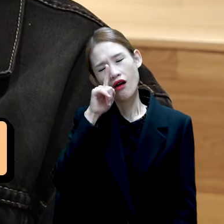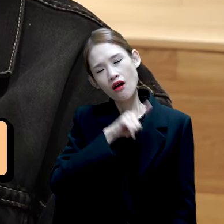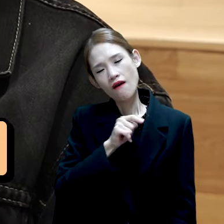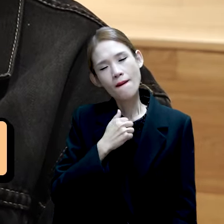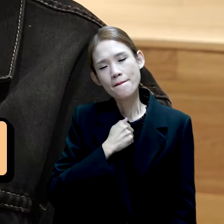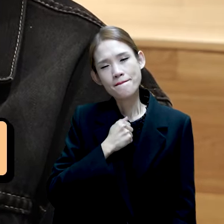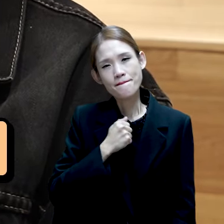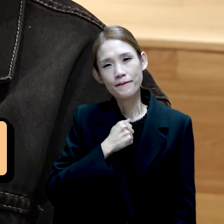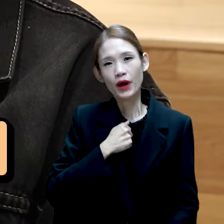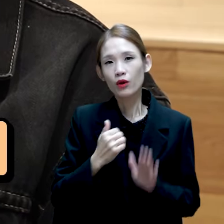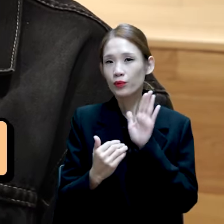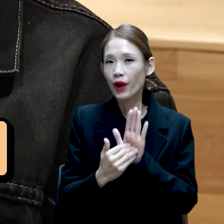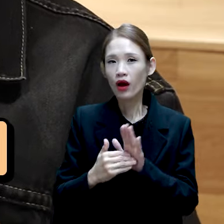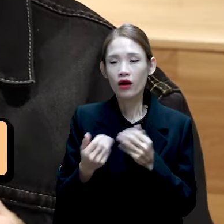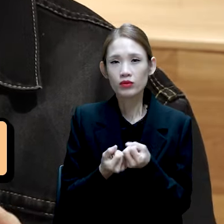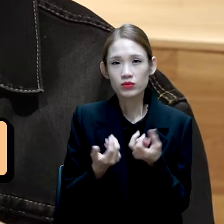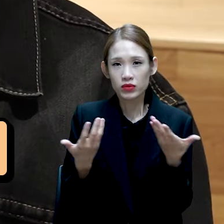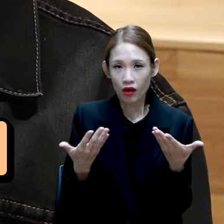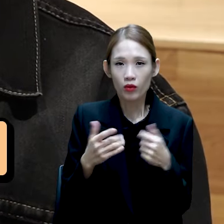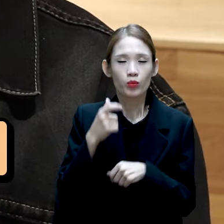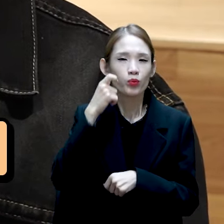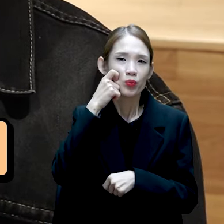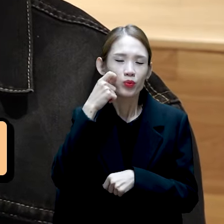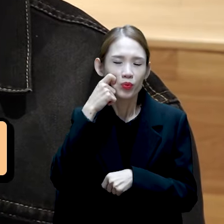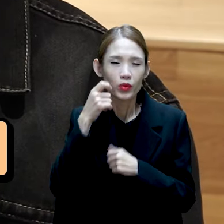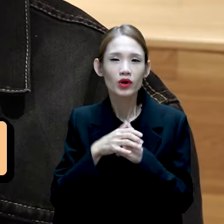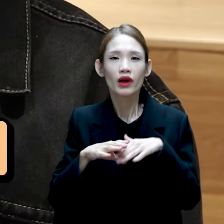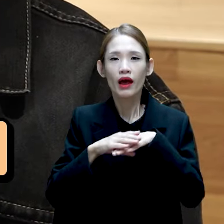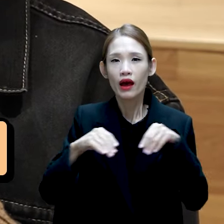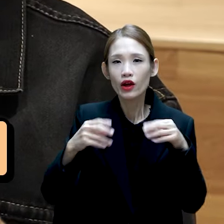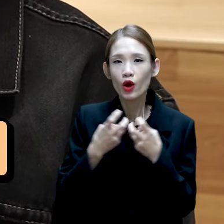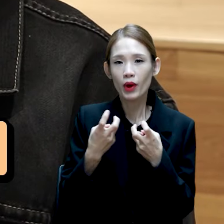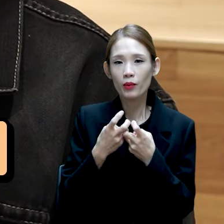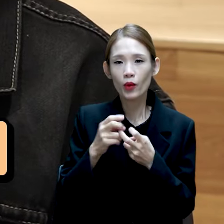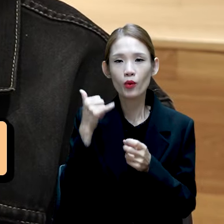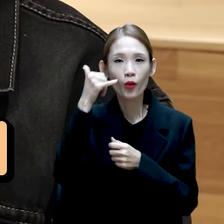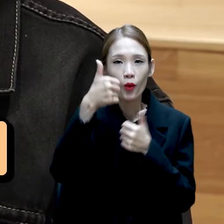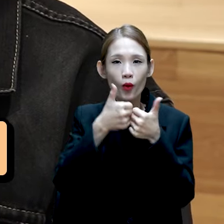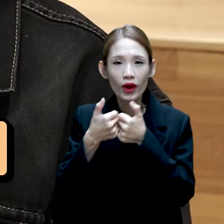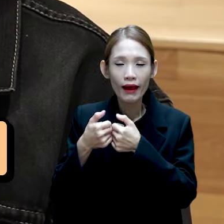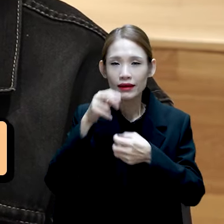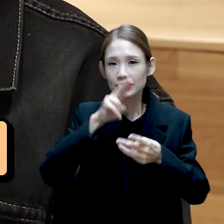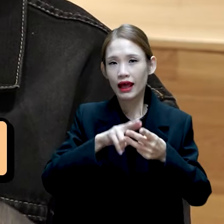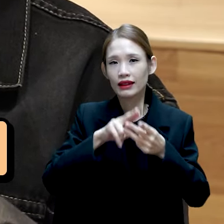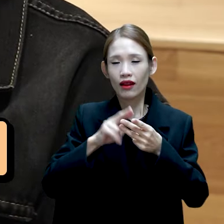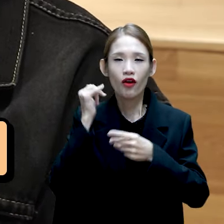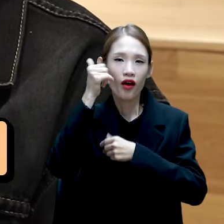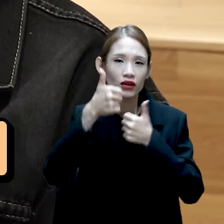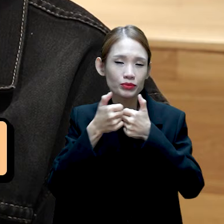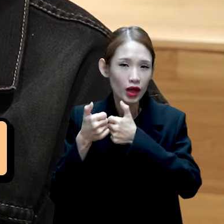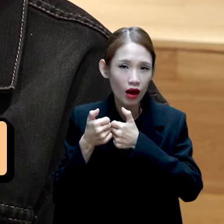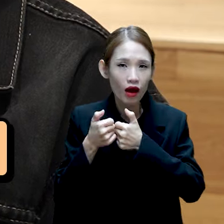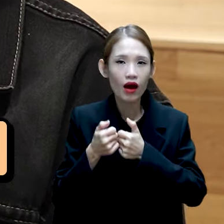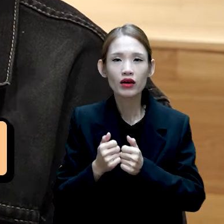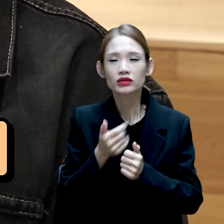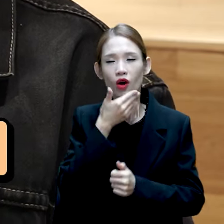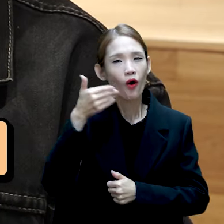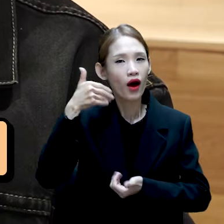막혀서 따로 아무것도 못하고, 그런 게 보통 해결하는 방법이 고객센터 전화하고 이런 식으로 해결을 많이 하는데, 그게 또 안